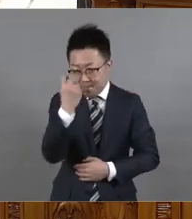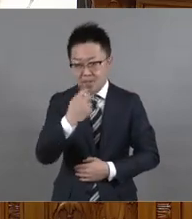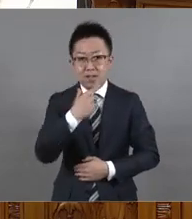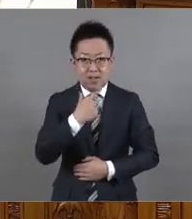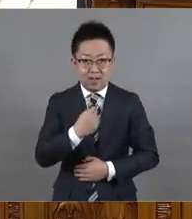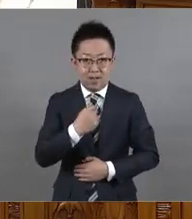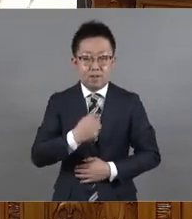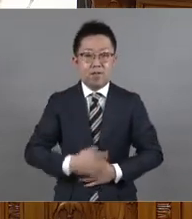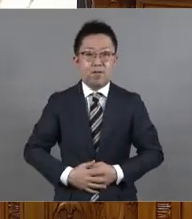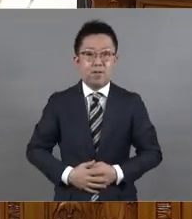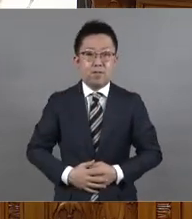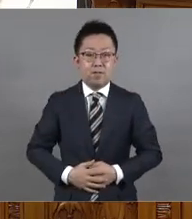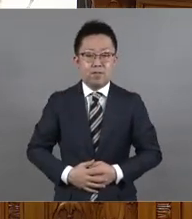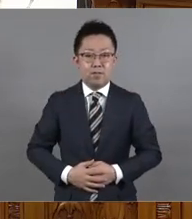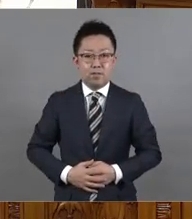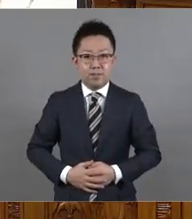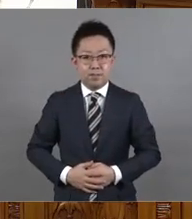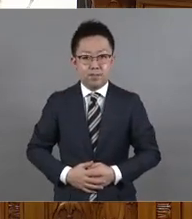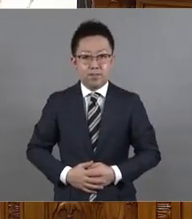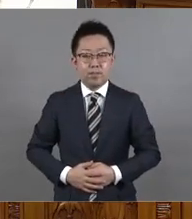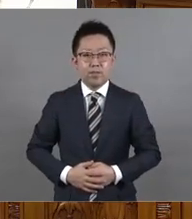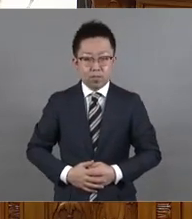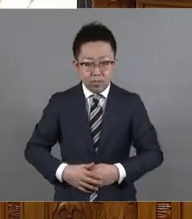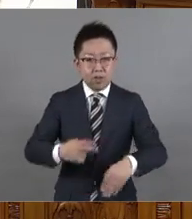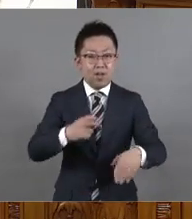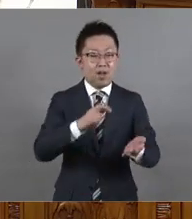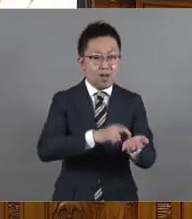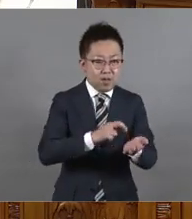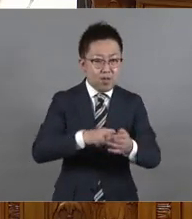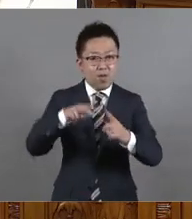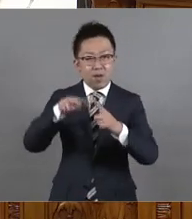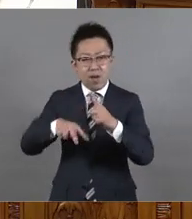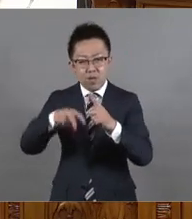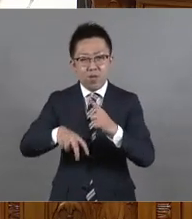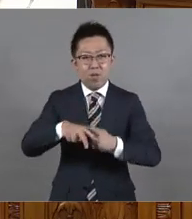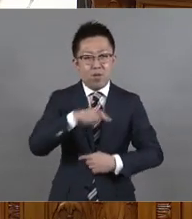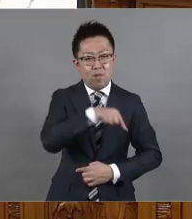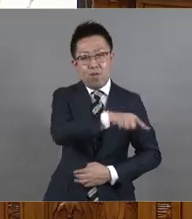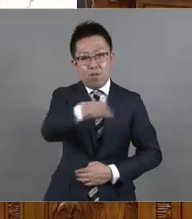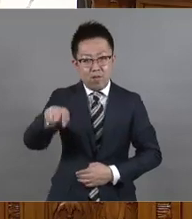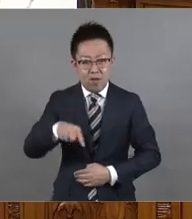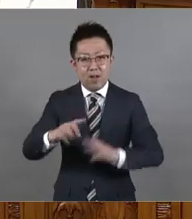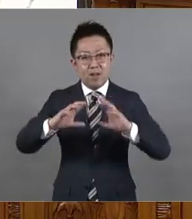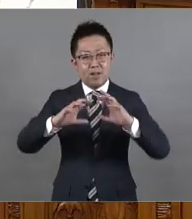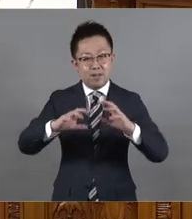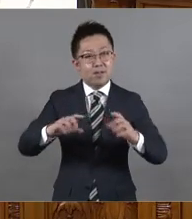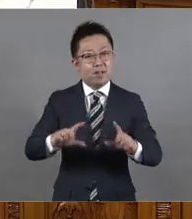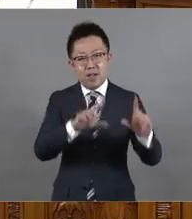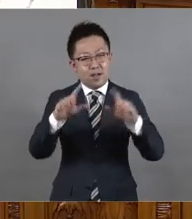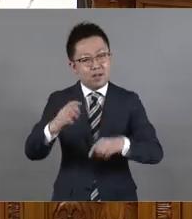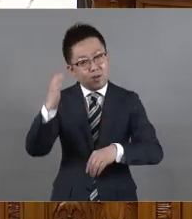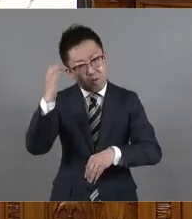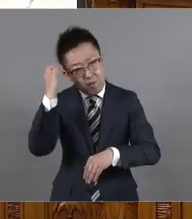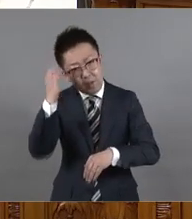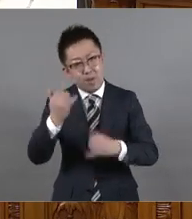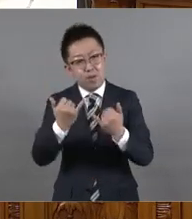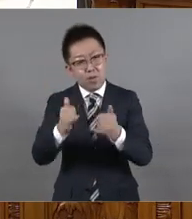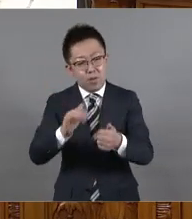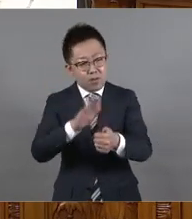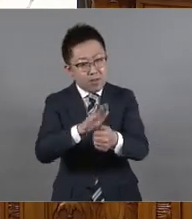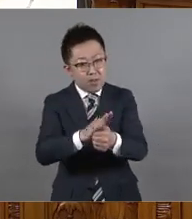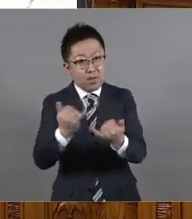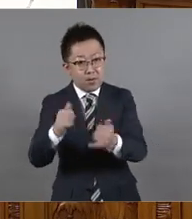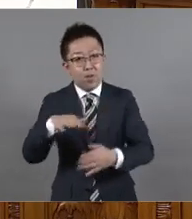ます医療や介護現場の方々生活に困っている方への支援に携わる方々など